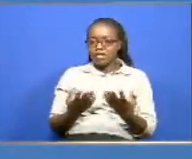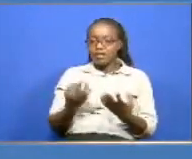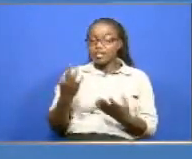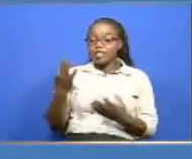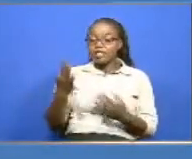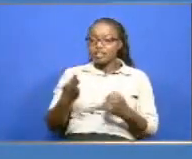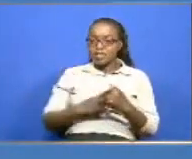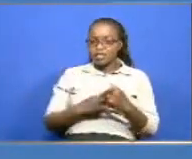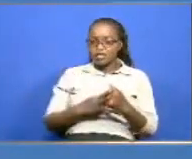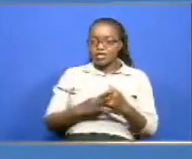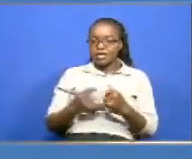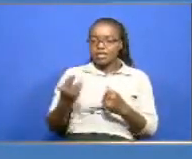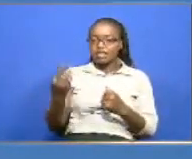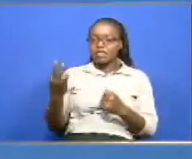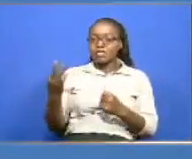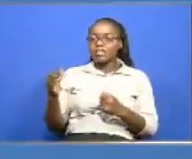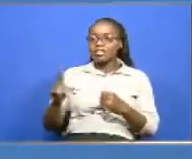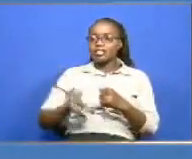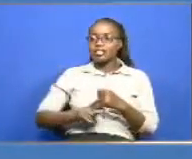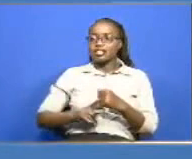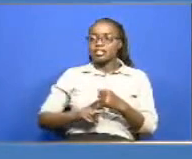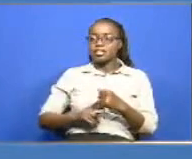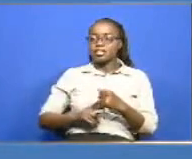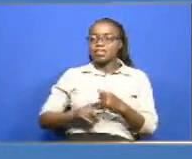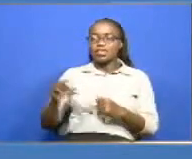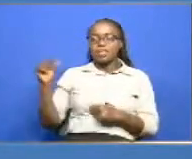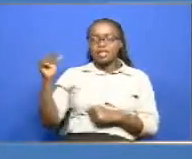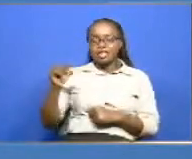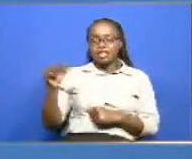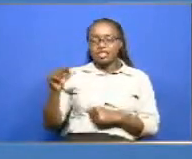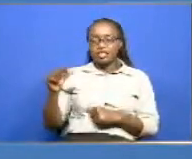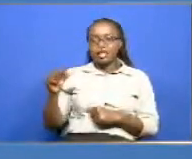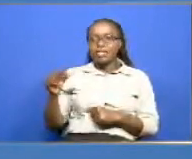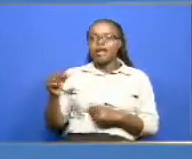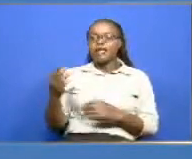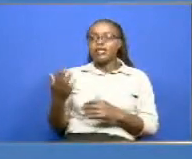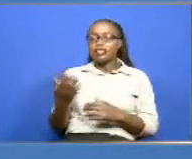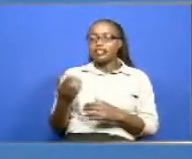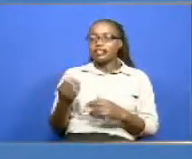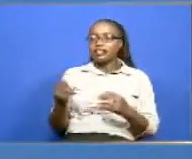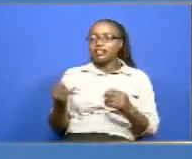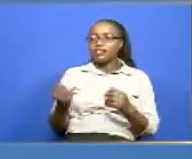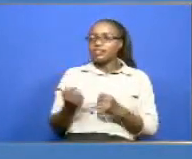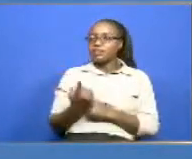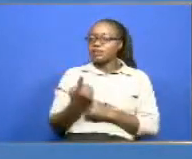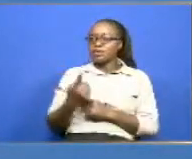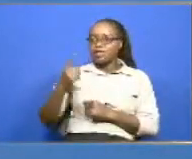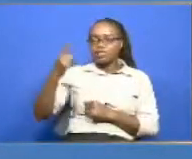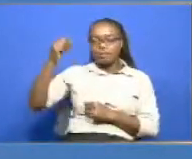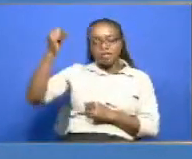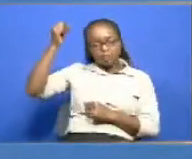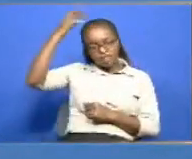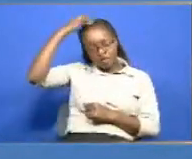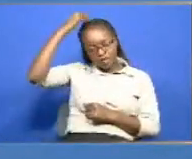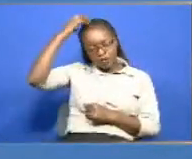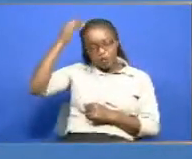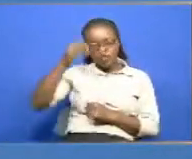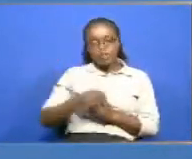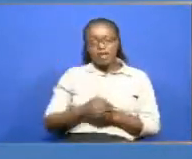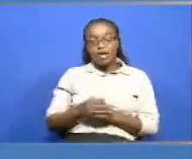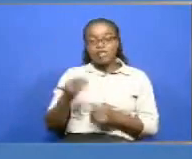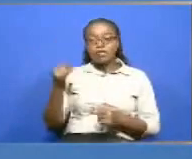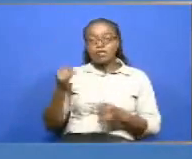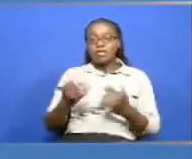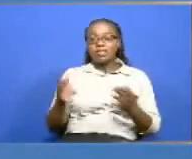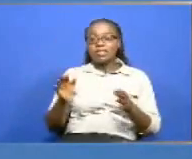38 36 katika maeneo ya Garissa, 31 katika maeneo ya Lamu. Na basi kwa hayo machache na hitimisho utabiri